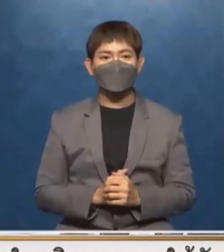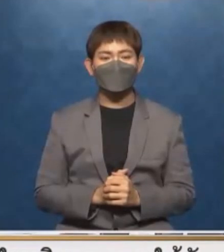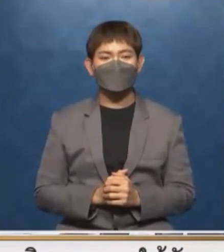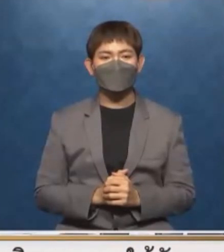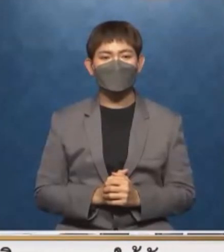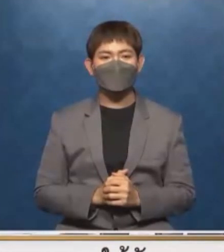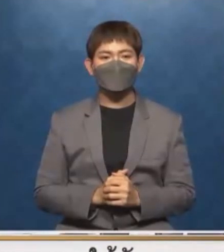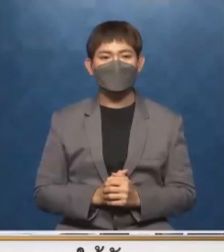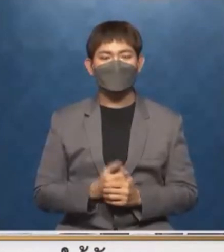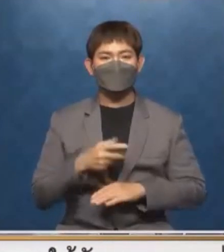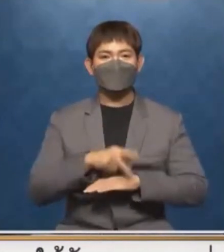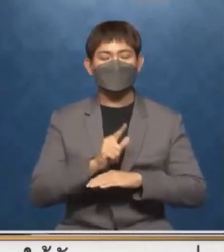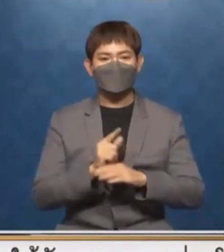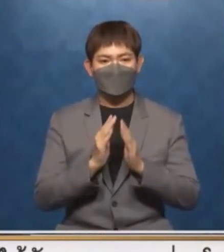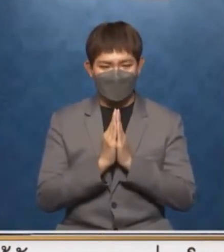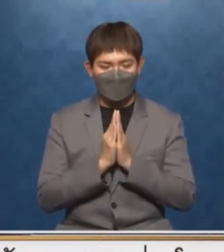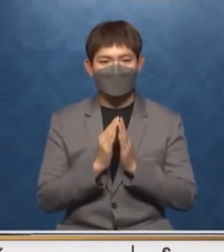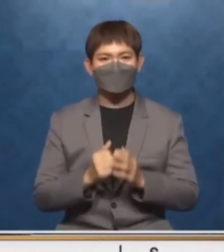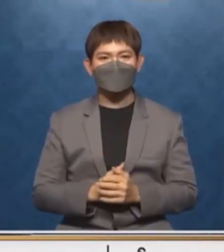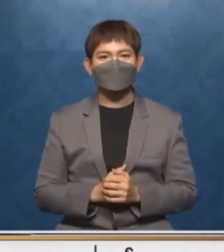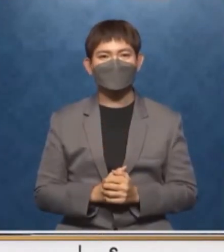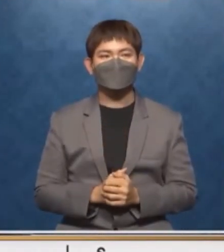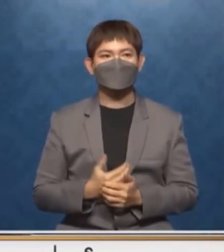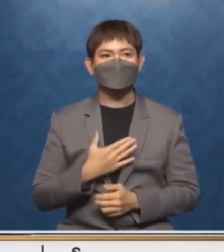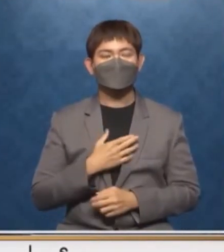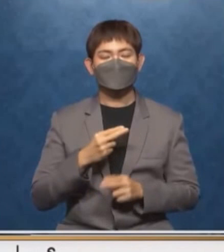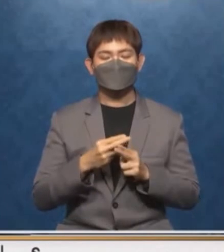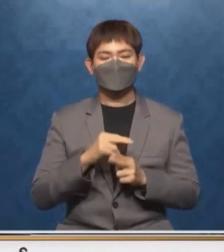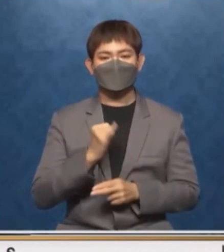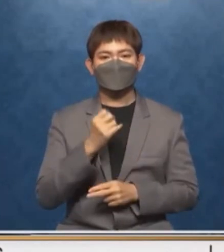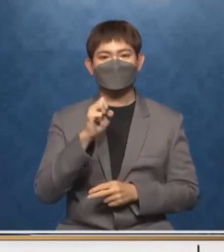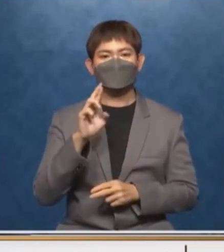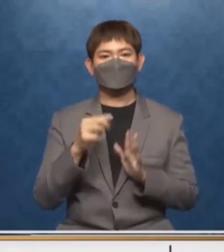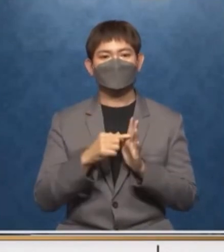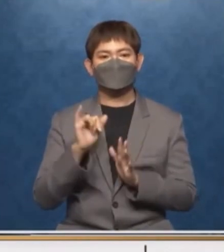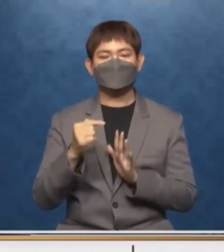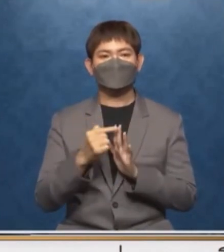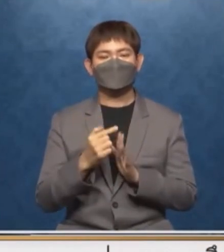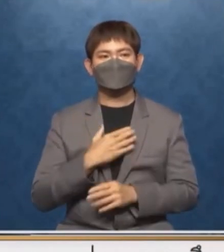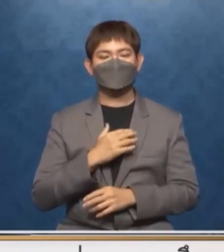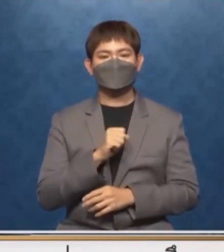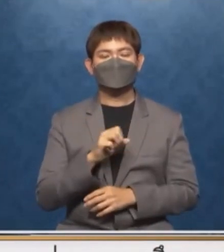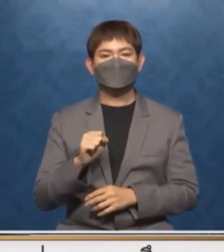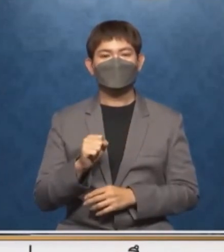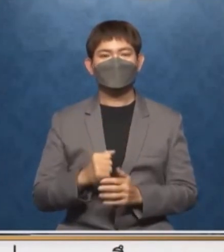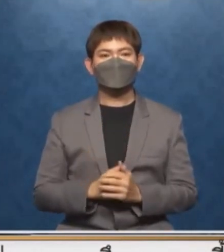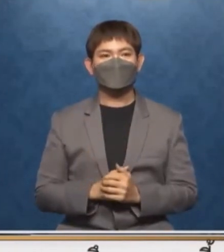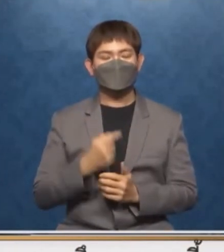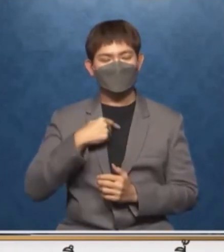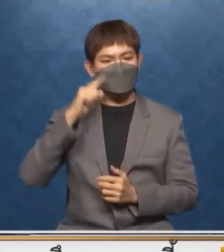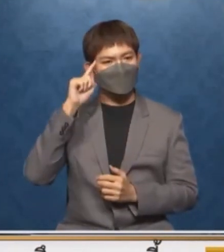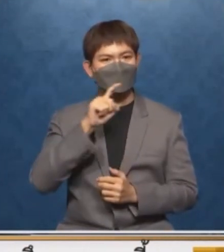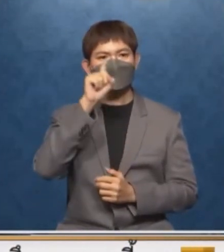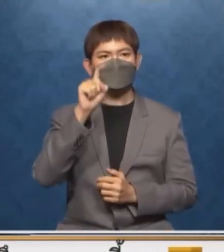กับเรียนท่านประธานที่เคารพครับจิรายุกรรมสมาชิกสภาผู้แทนราษฎรกรุงเทพมหานครคือผมติดใจกฎหมายฉบับนี้เยอะ